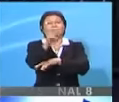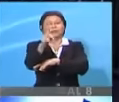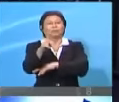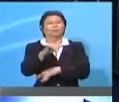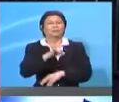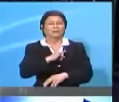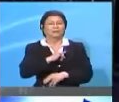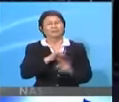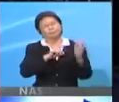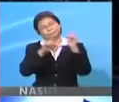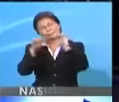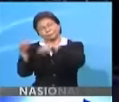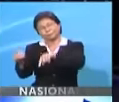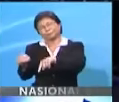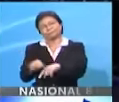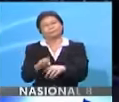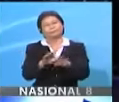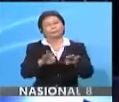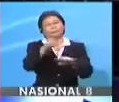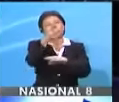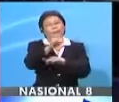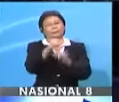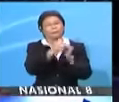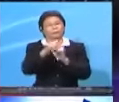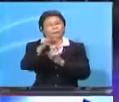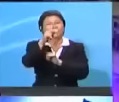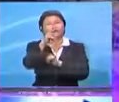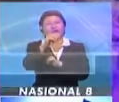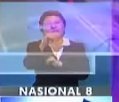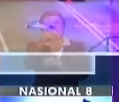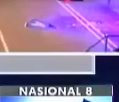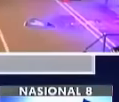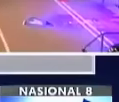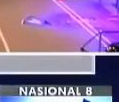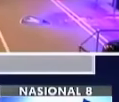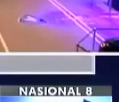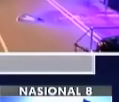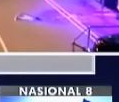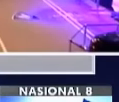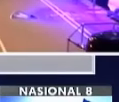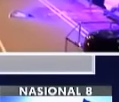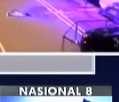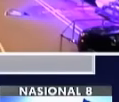Syuara Hashim kembali ke pusat berita RTM bersama dengan Kamal dan juga Syikin. Silakan.